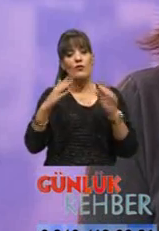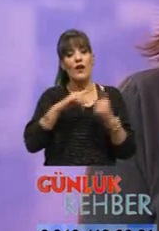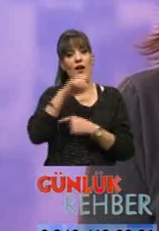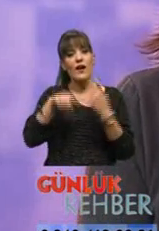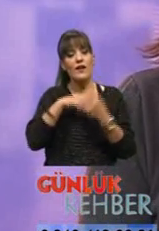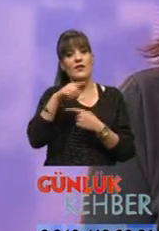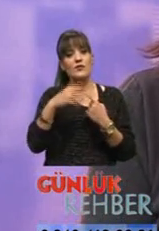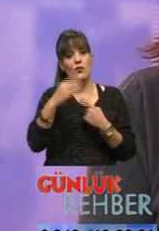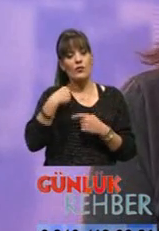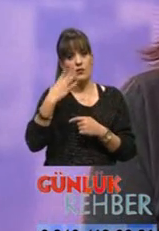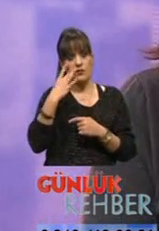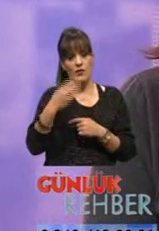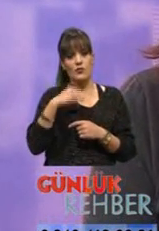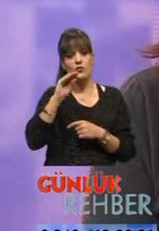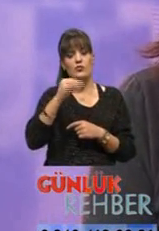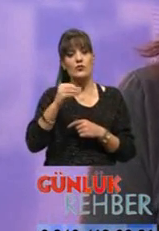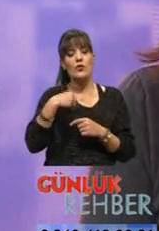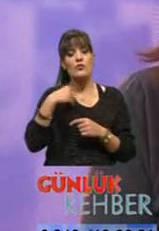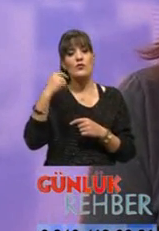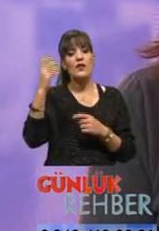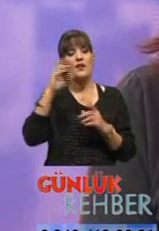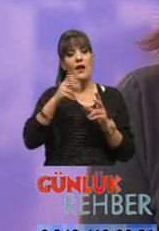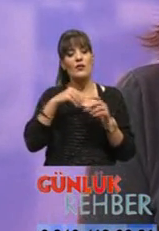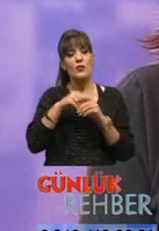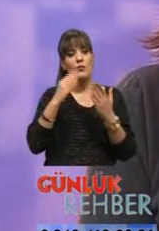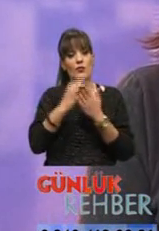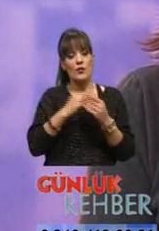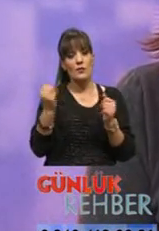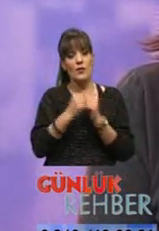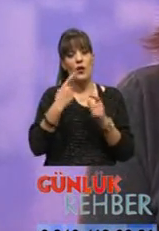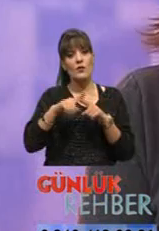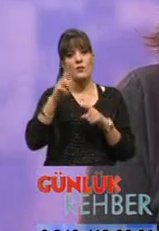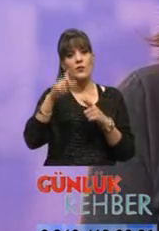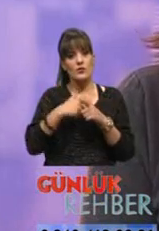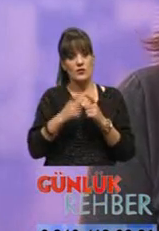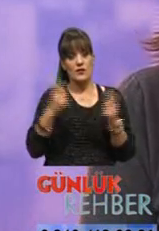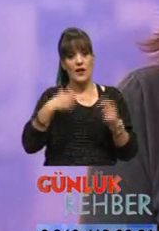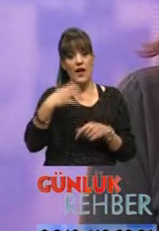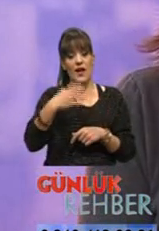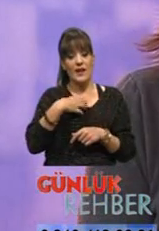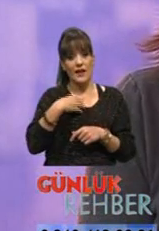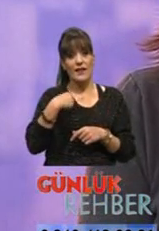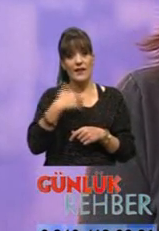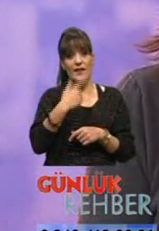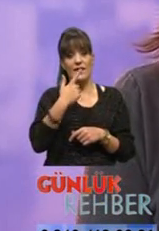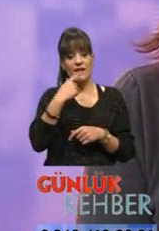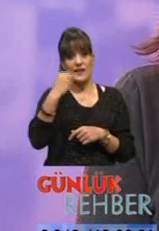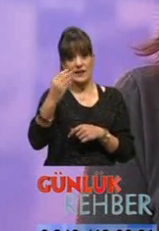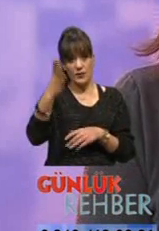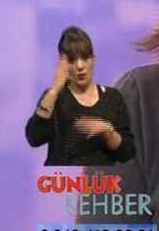arayışında olduklarını fark ettik ve çocuk yayınlarıyla birlikte ortaklaşa bir proje geliştirdik. Öncelikle ana dillerini iyi